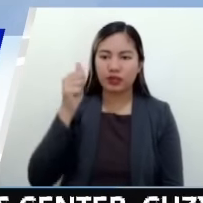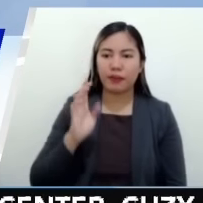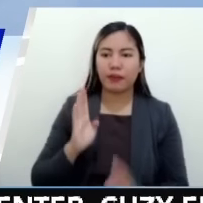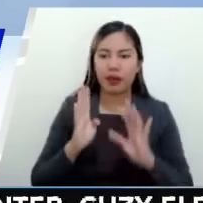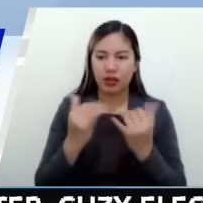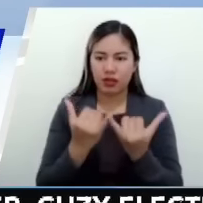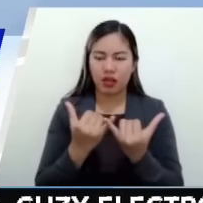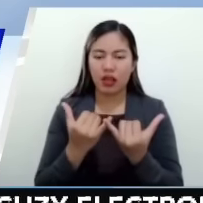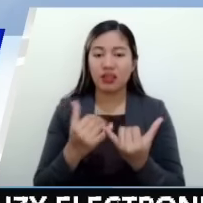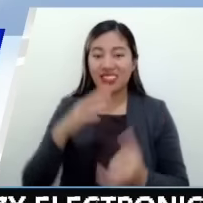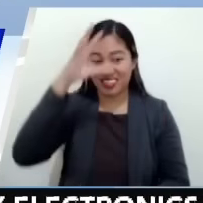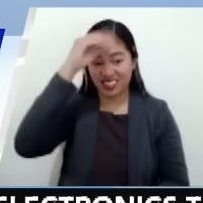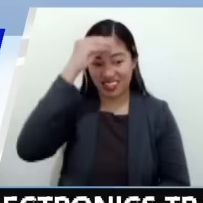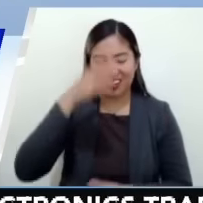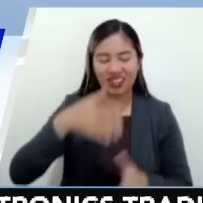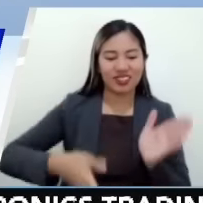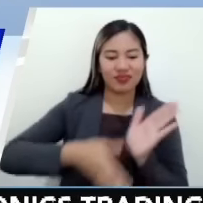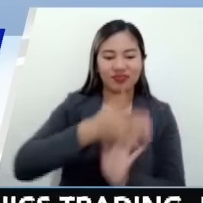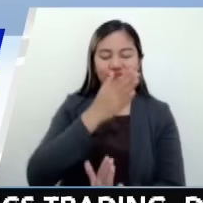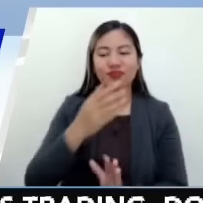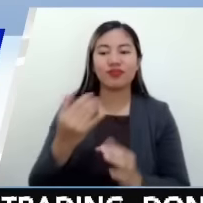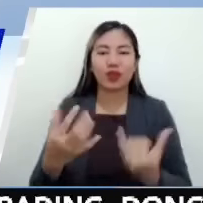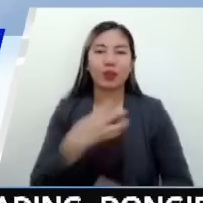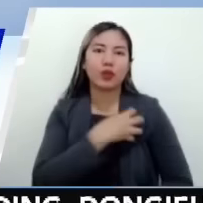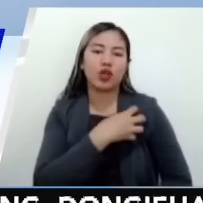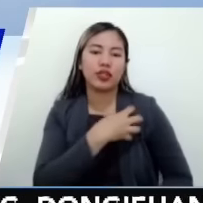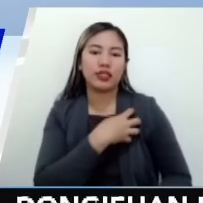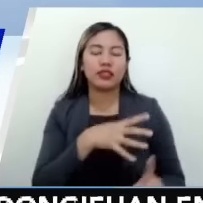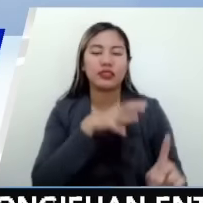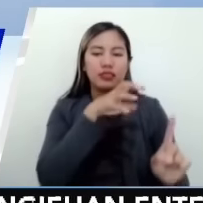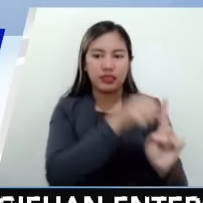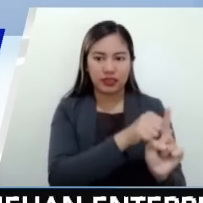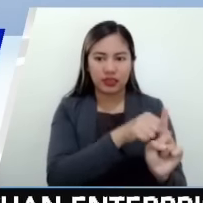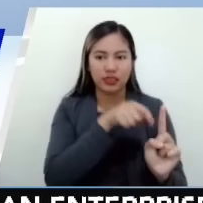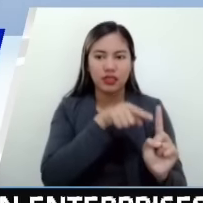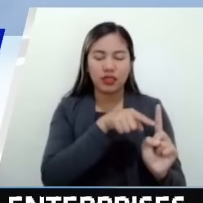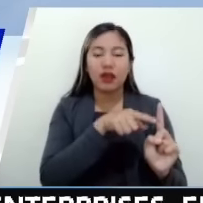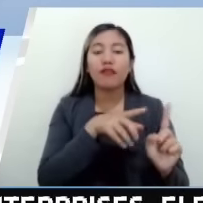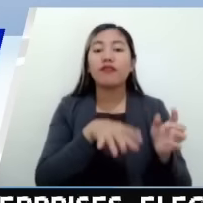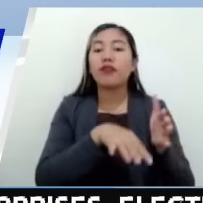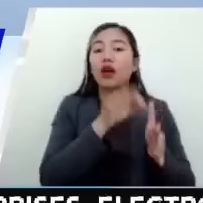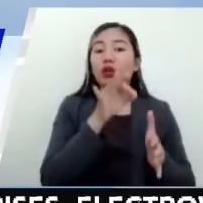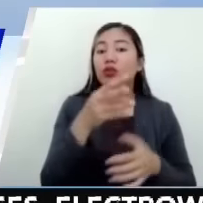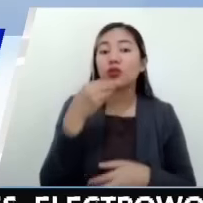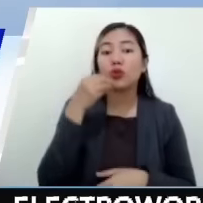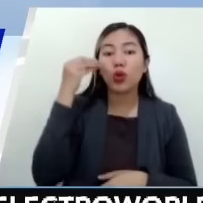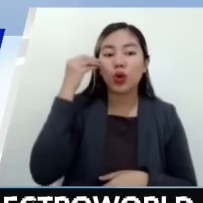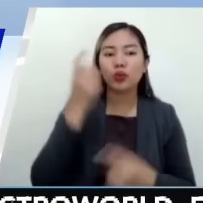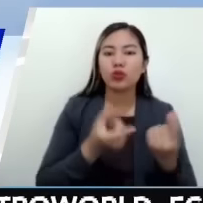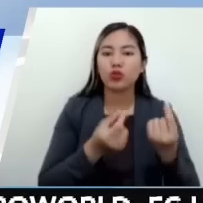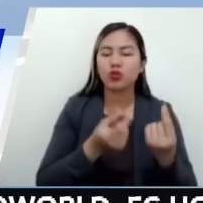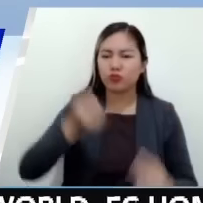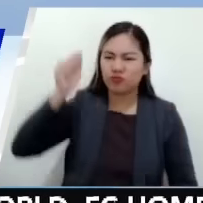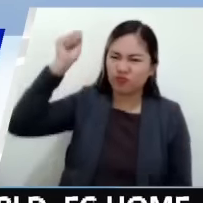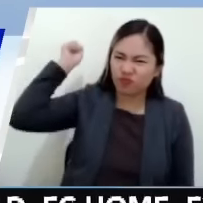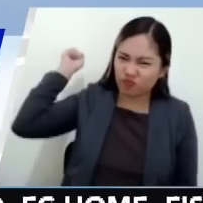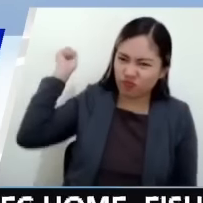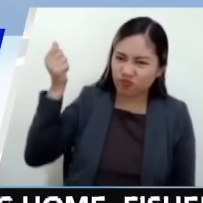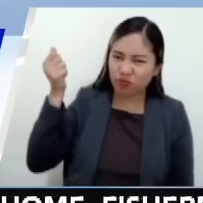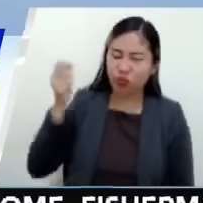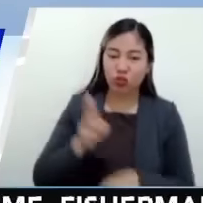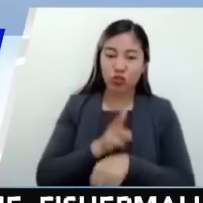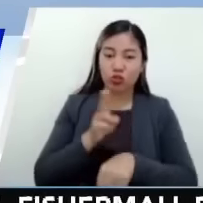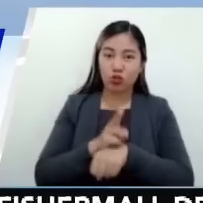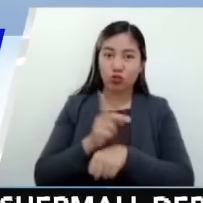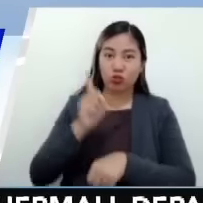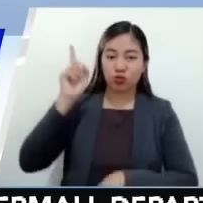kaya tinugis siya ng pulisya. Nang matuntun sa kanyang bahay, sinugod naman niya ang mga pulis gamit ang itak. Pinagtataga niya